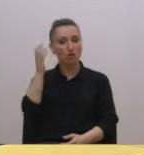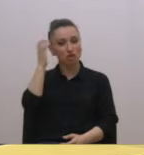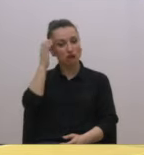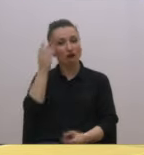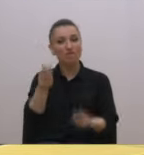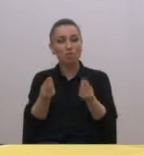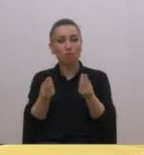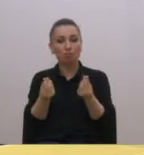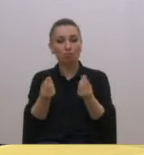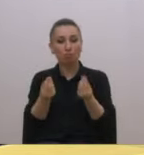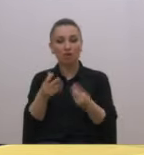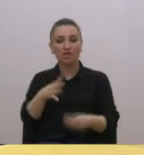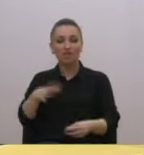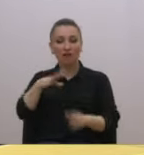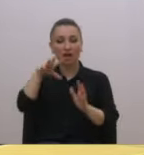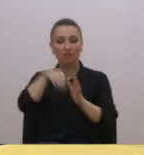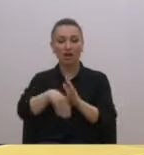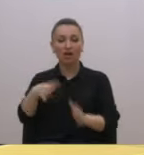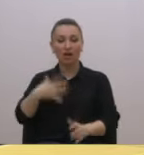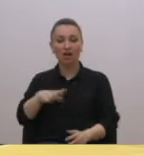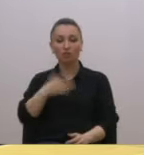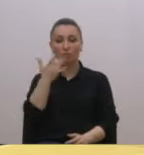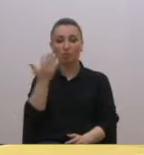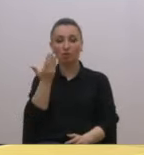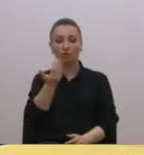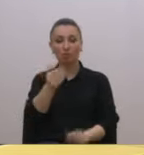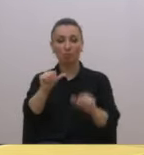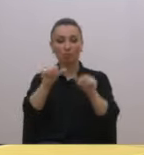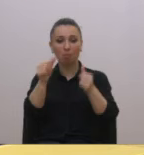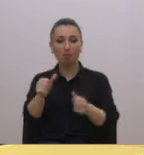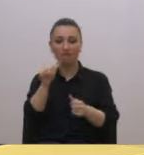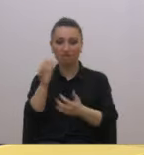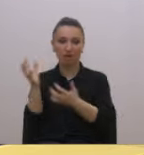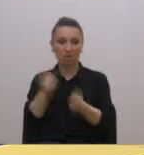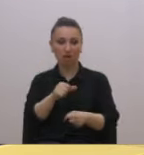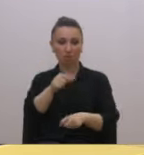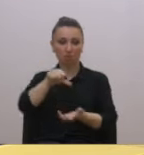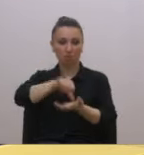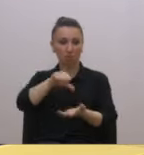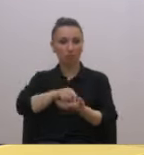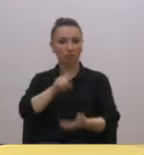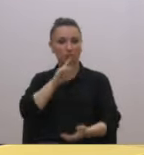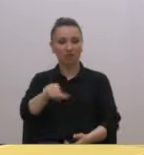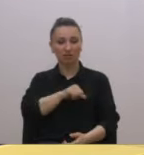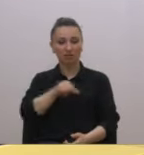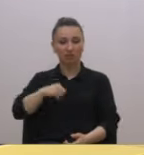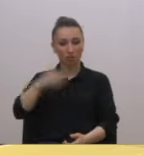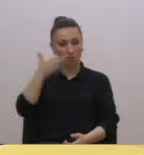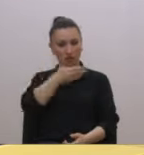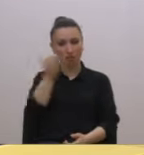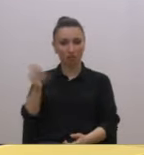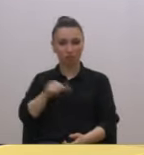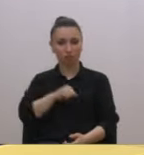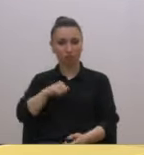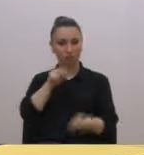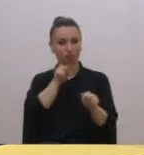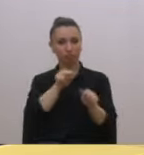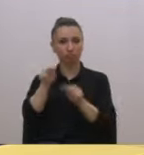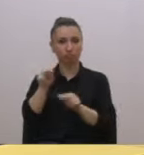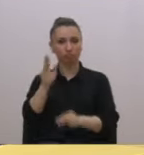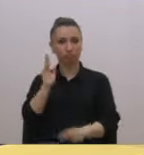ფული საქართველოში ქართული პოლიტიკის ფორმირებაში ვეღარ მიიღებს მონაწილეობას, ამას თავად საზოგადოება გააკონტროლებს.